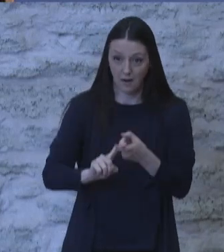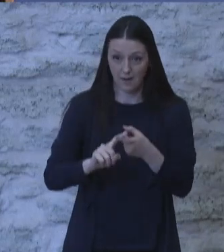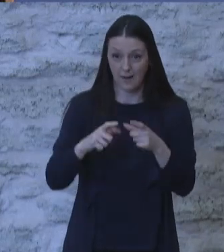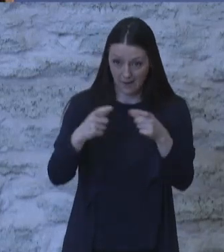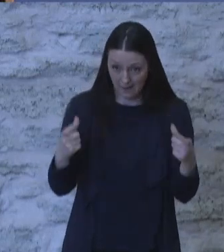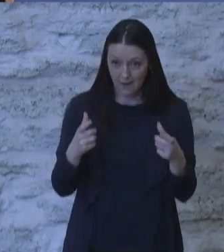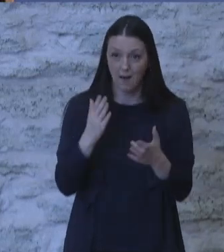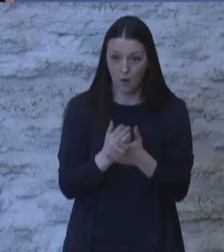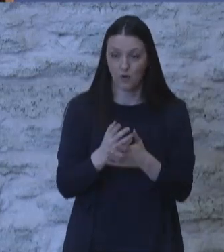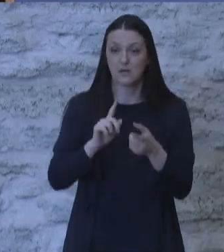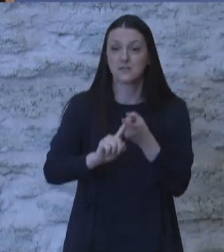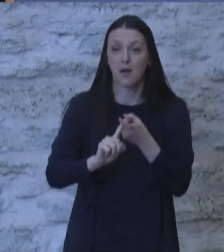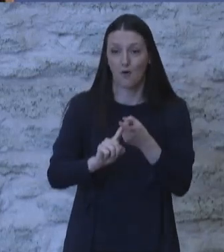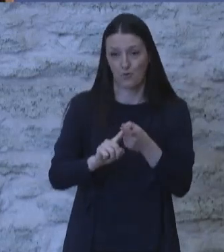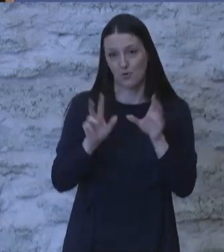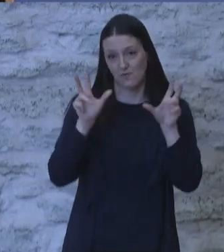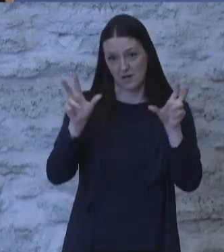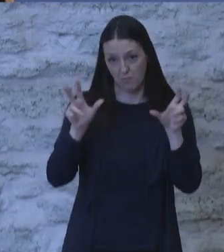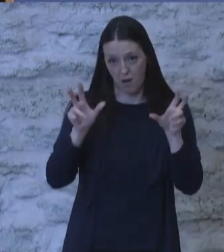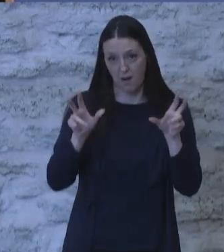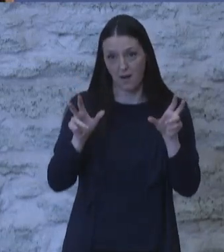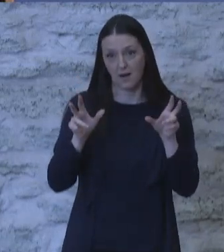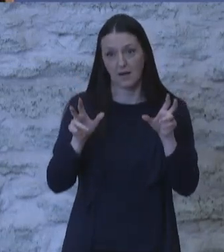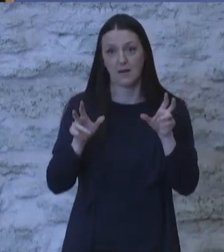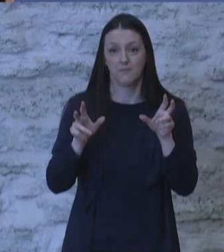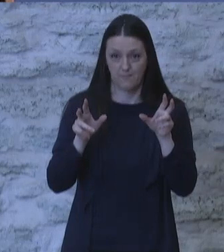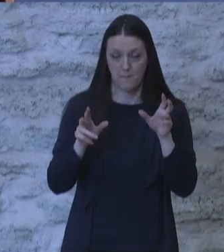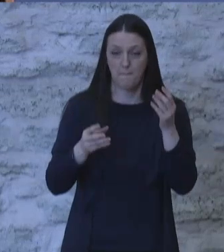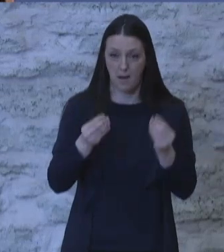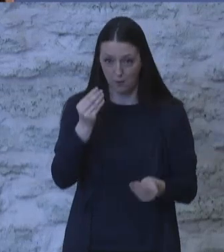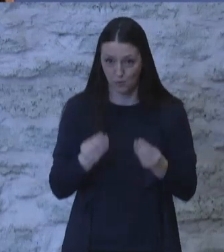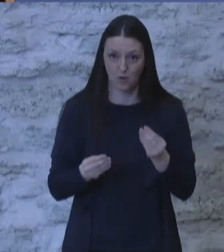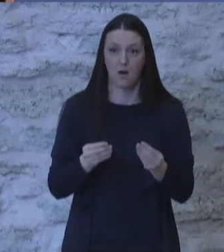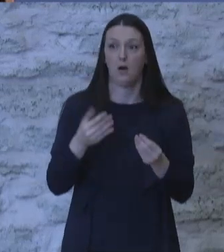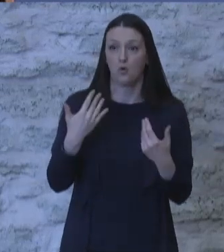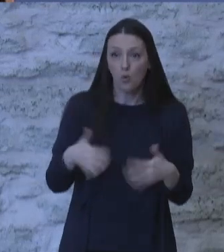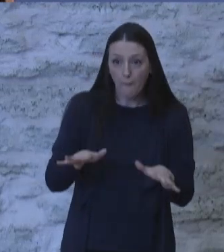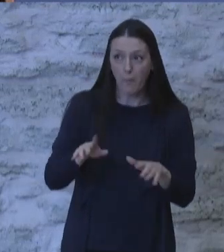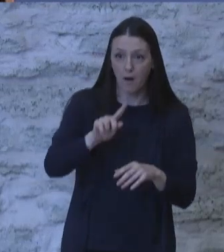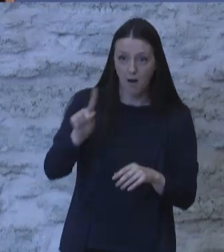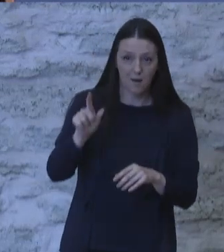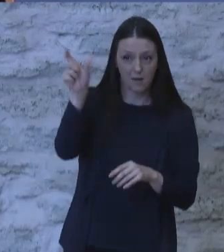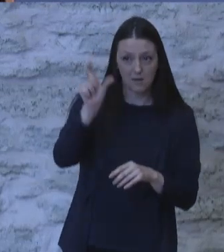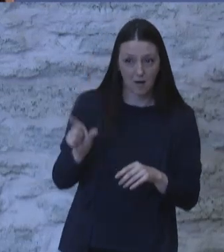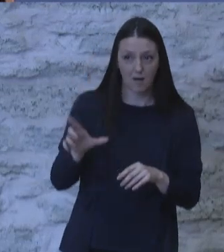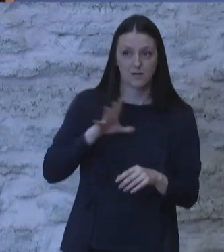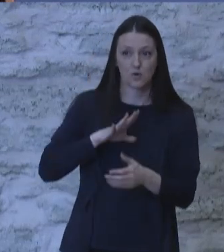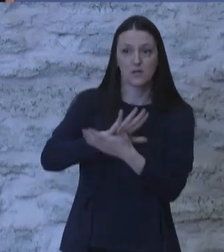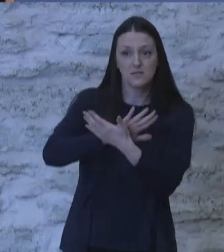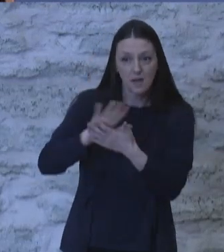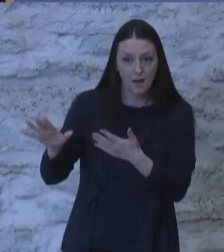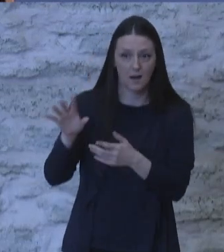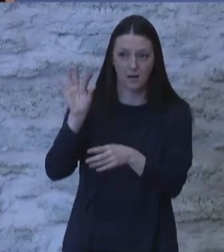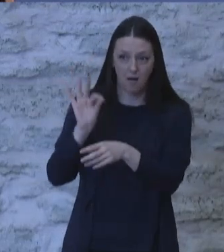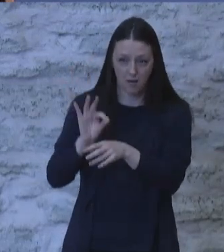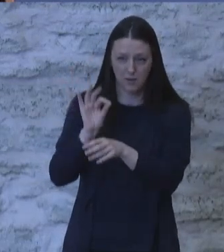Võrkpalli föderatsioon oli see, mis tõi Milanost selle ajal, kui Itaalias oli juba selgelt näha, et tegemist on epideemiaga,